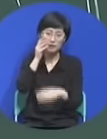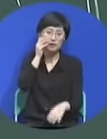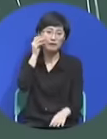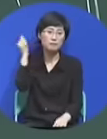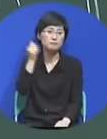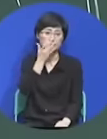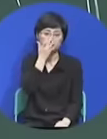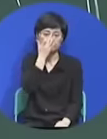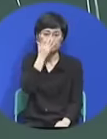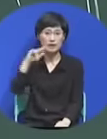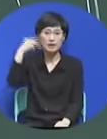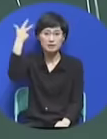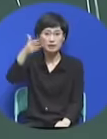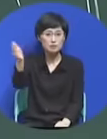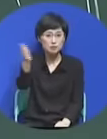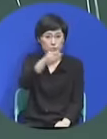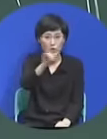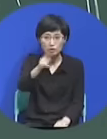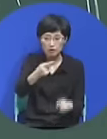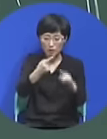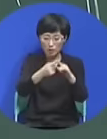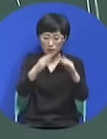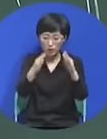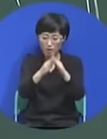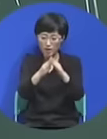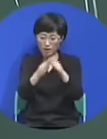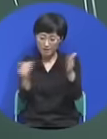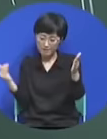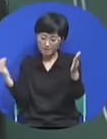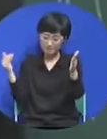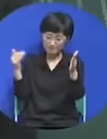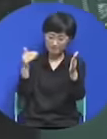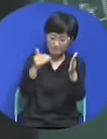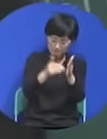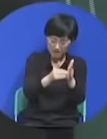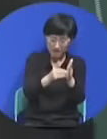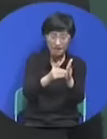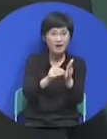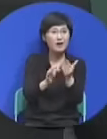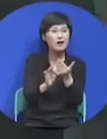你们只是持定了应许，也会到了应允。 예, 다음 주부터 해보세요. 교회 오시면은 여러분이